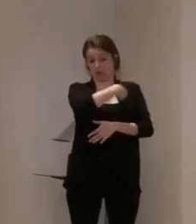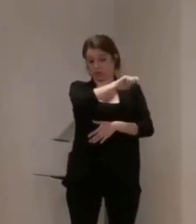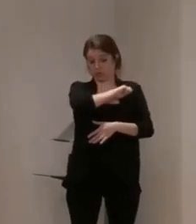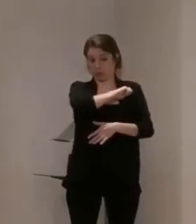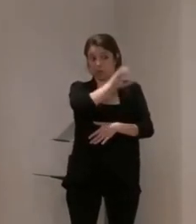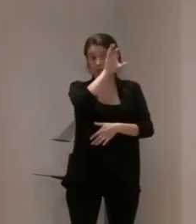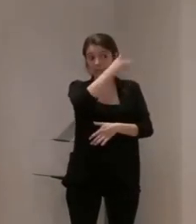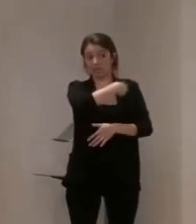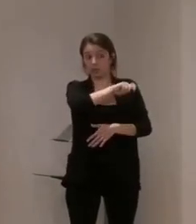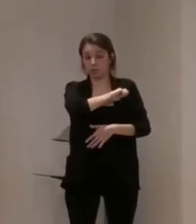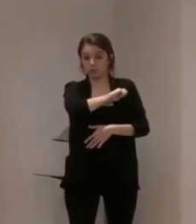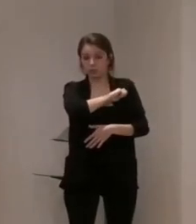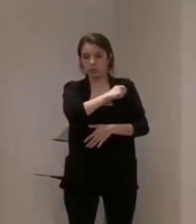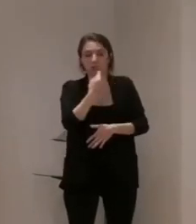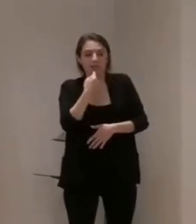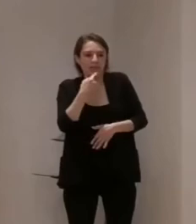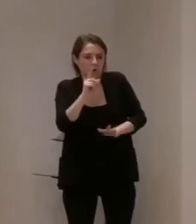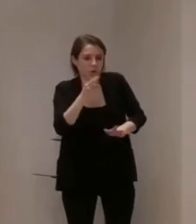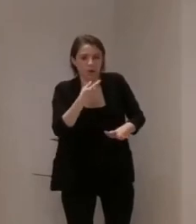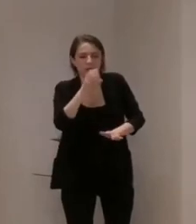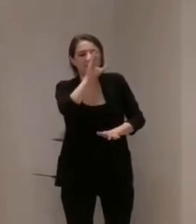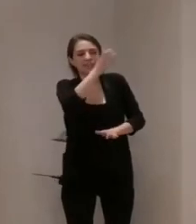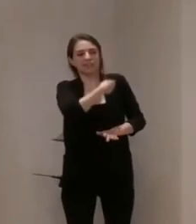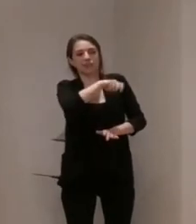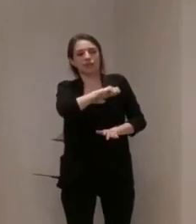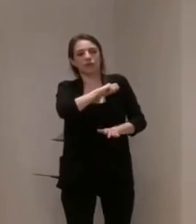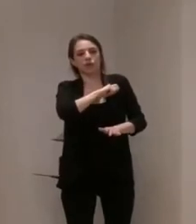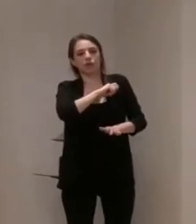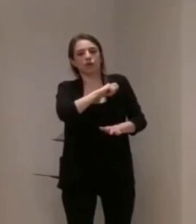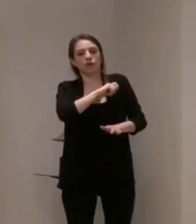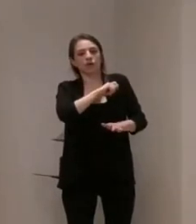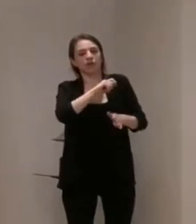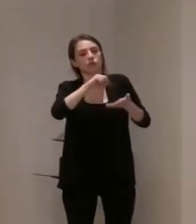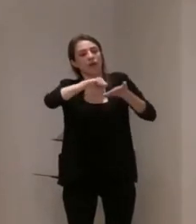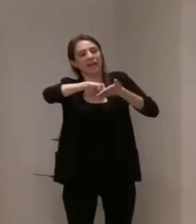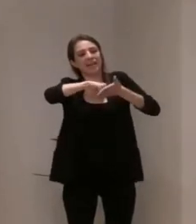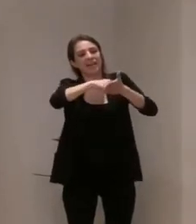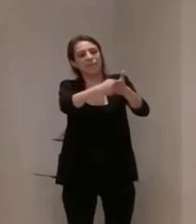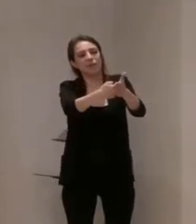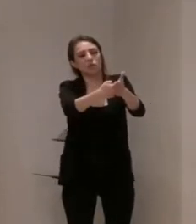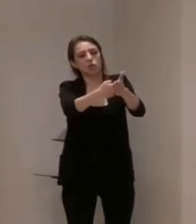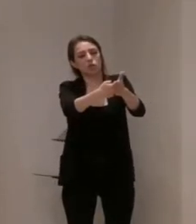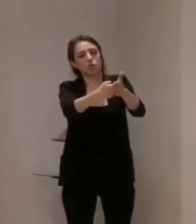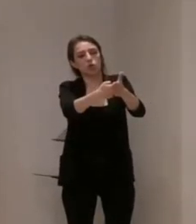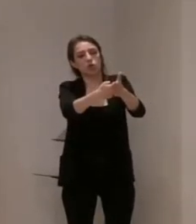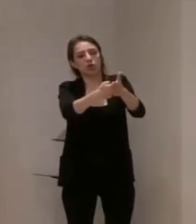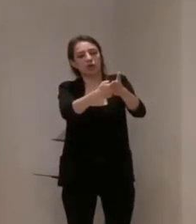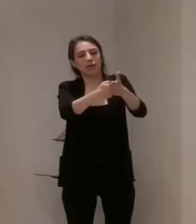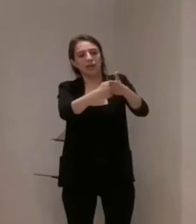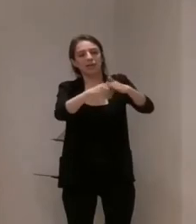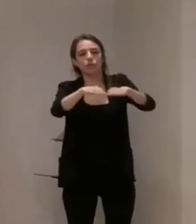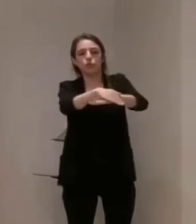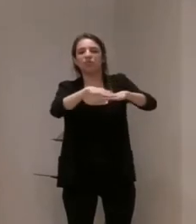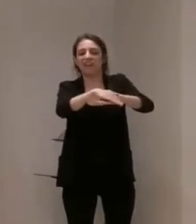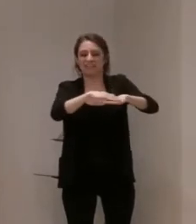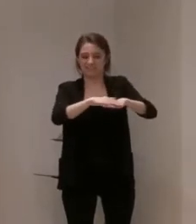L'estat espanyol, jo dic que és, com has dit tu, un substancial, la repressió en l'estat espanyol. El segle XIX,